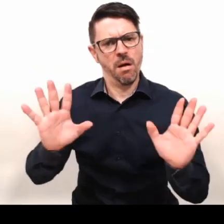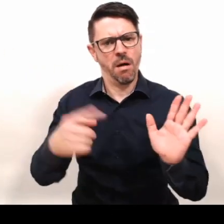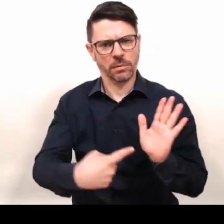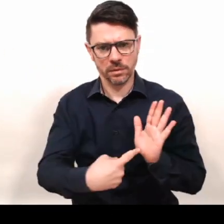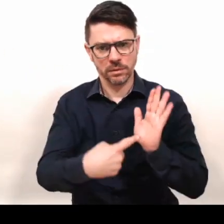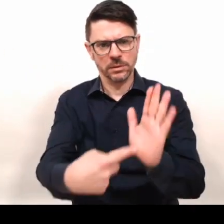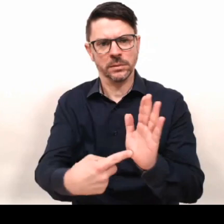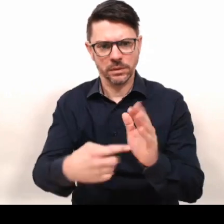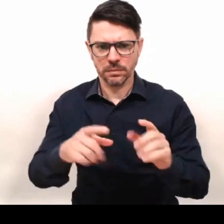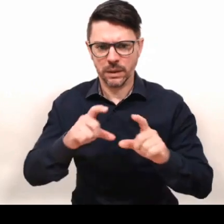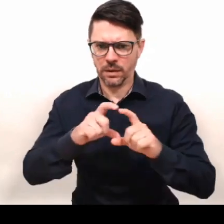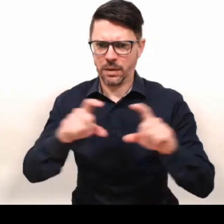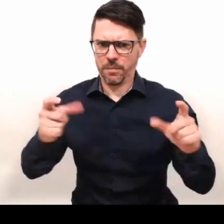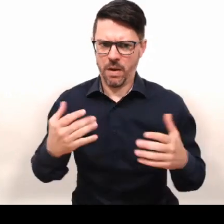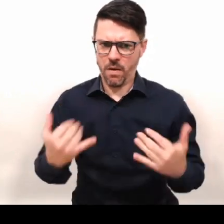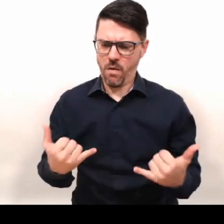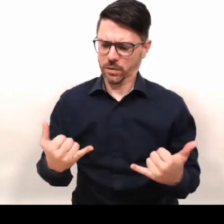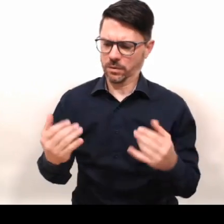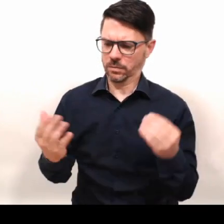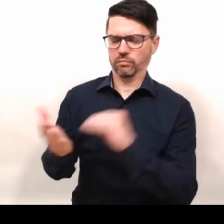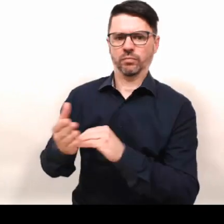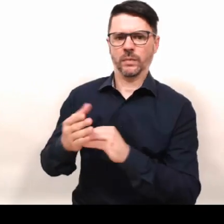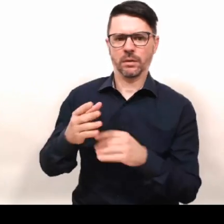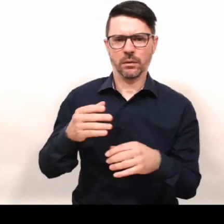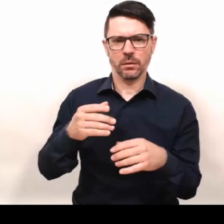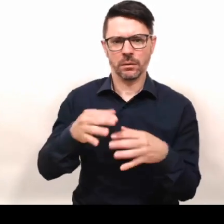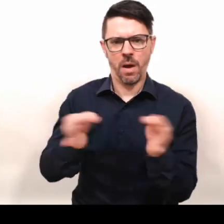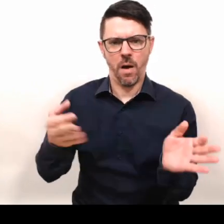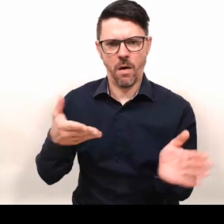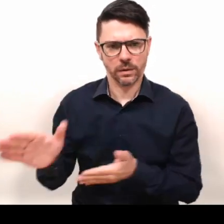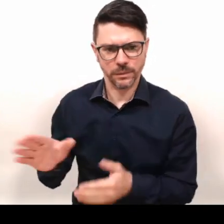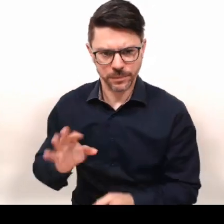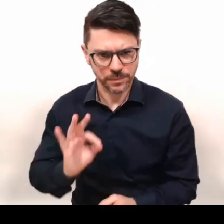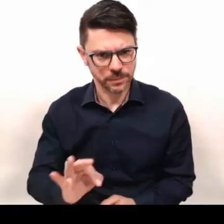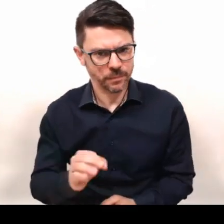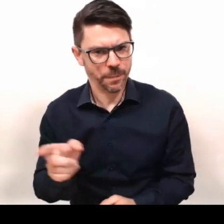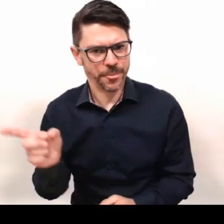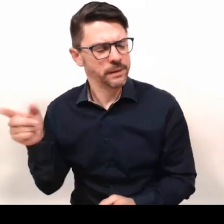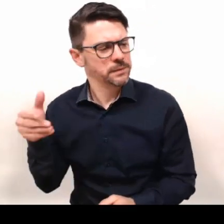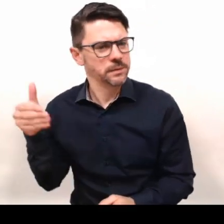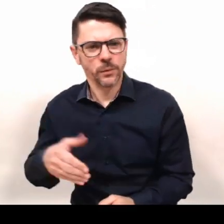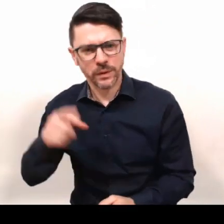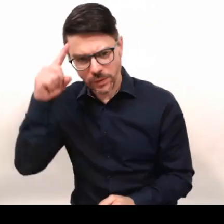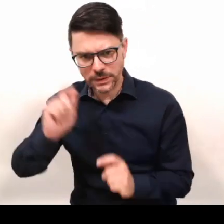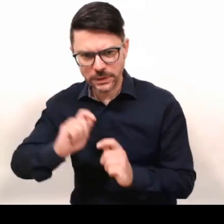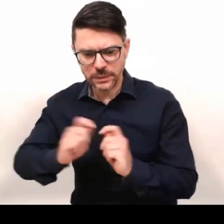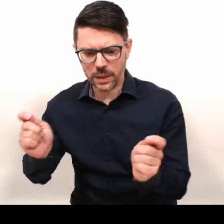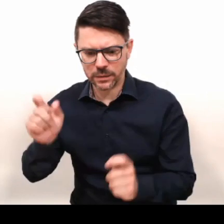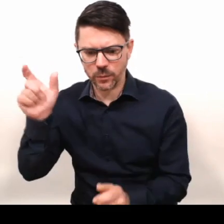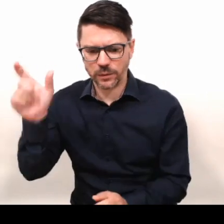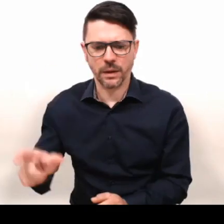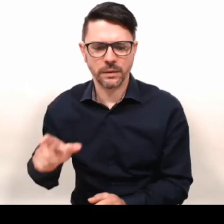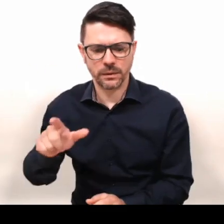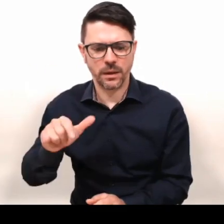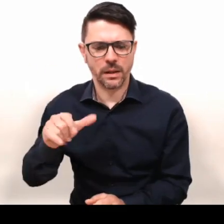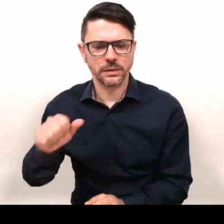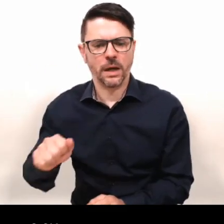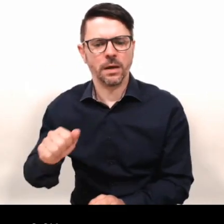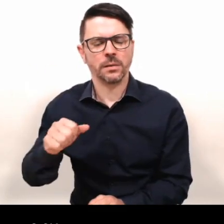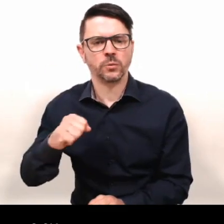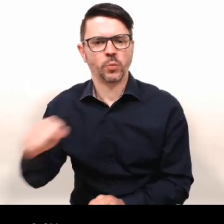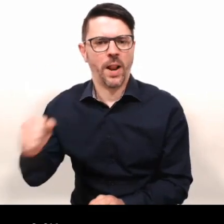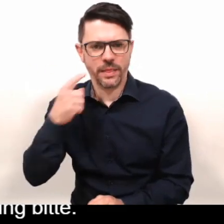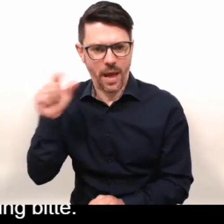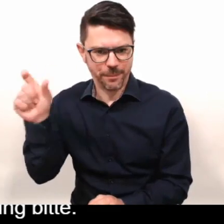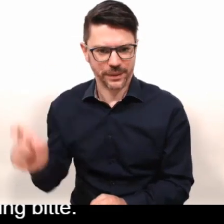Lisa Schnell, Süddeutsche Zeitung, bitte. Ich habe nochmal eine Frage zu den Versammlungen. Vielleicht können Sie ein bisschen genauer sagen, was